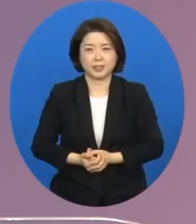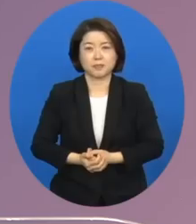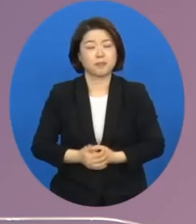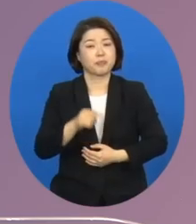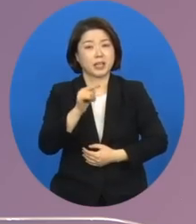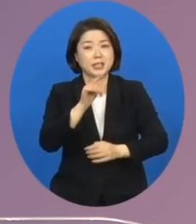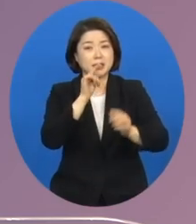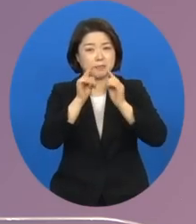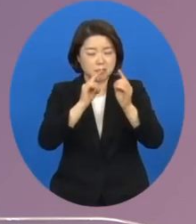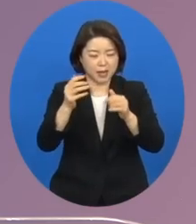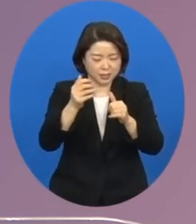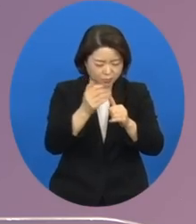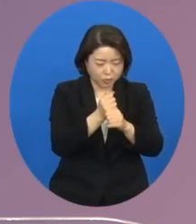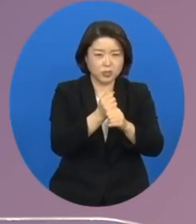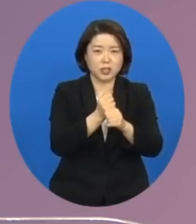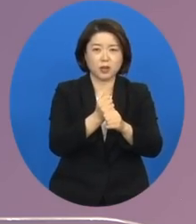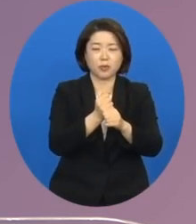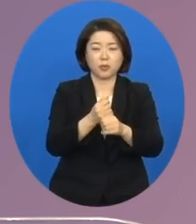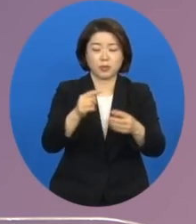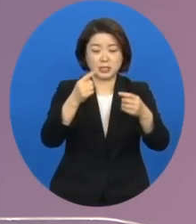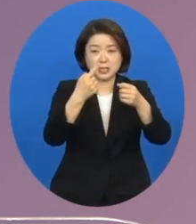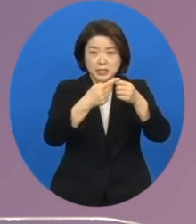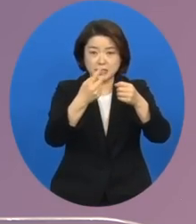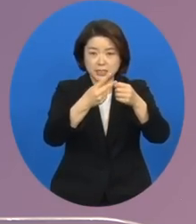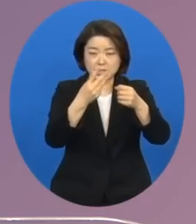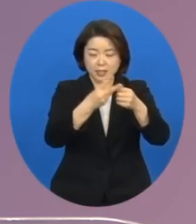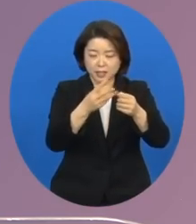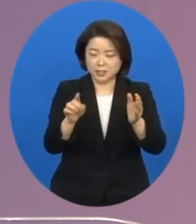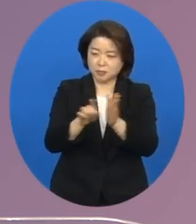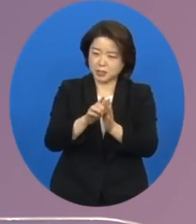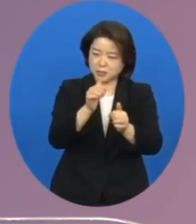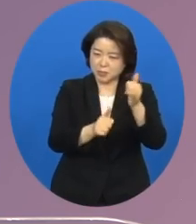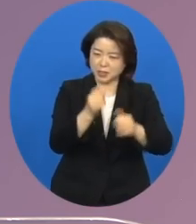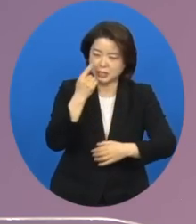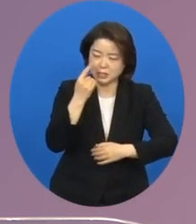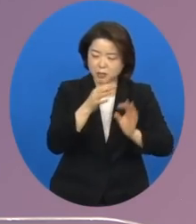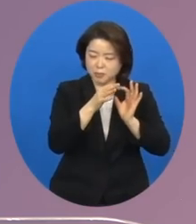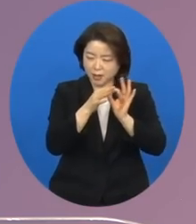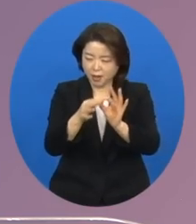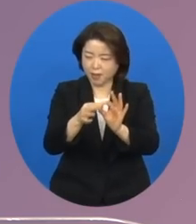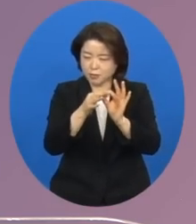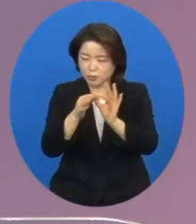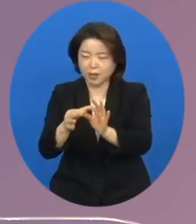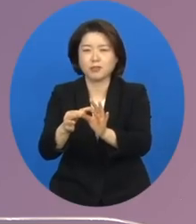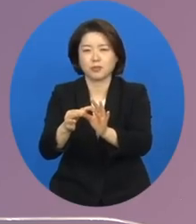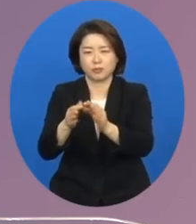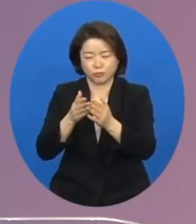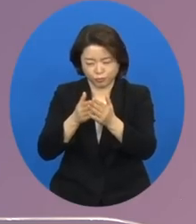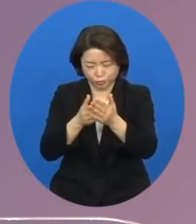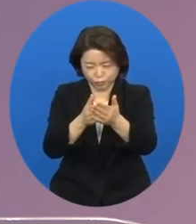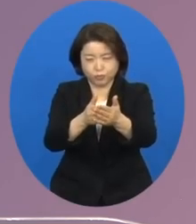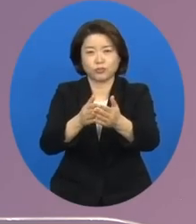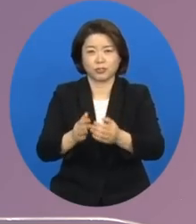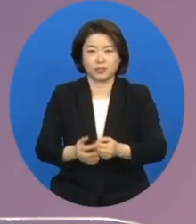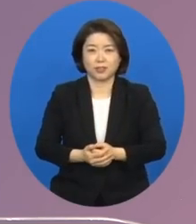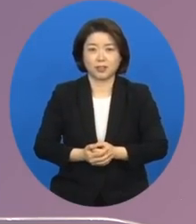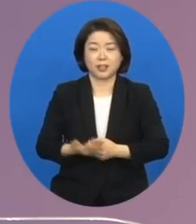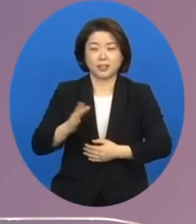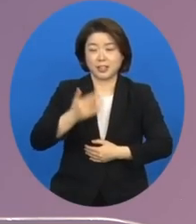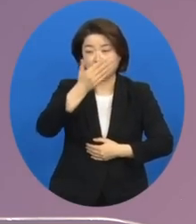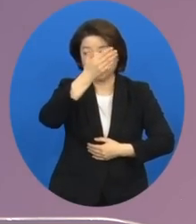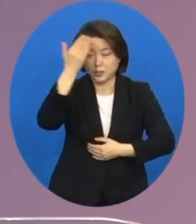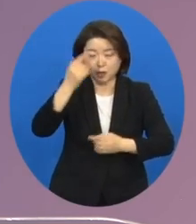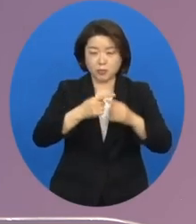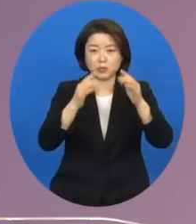이 말씀 붙잡고이 세 가지 믿음의 실험을 계속 이어갔어요 근데 젊은이 교회가 한창